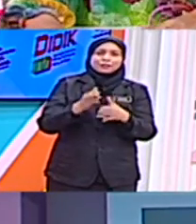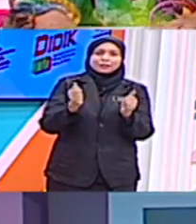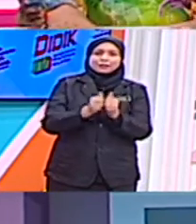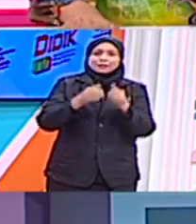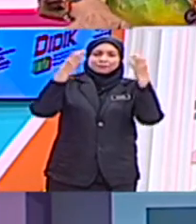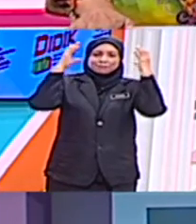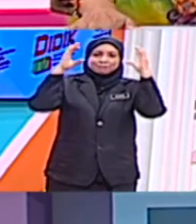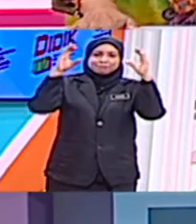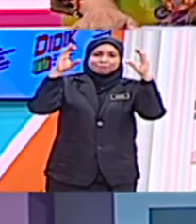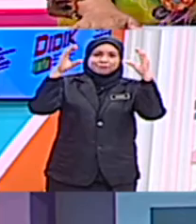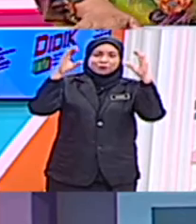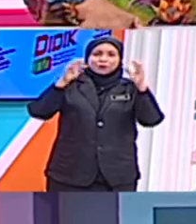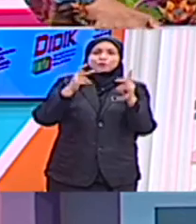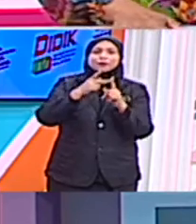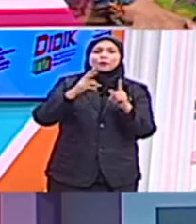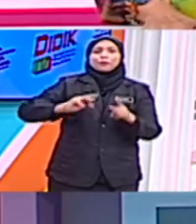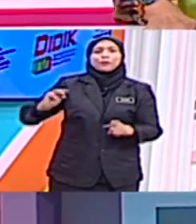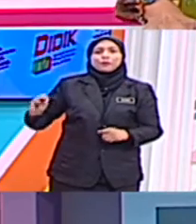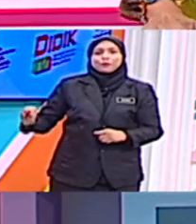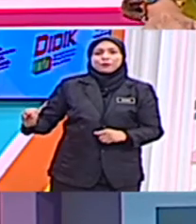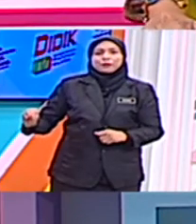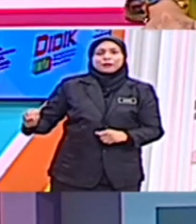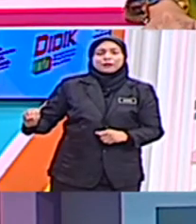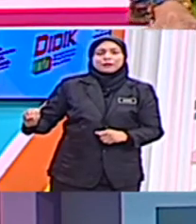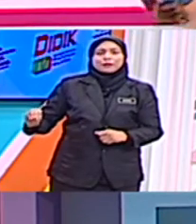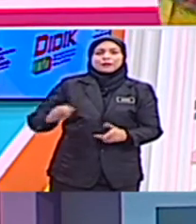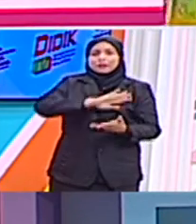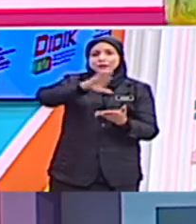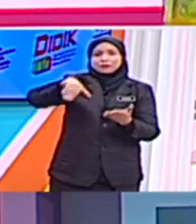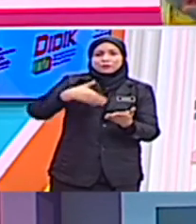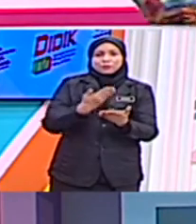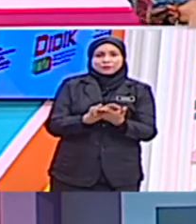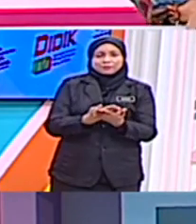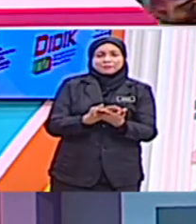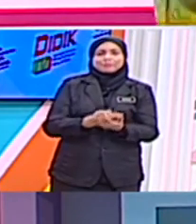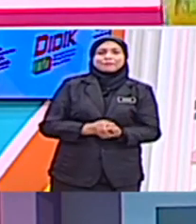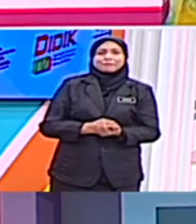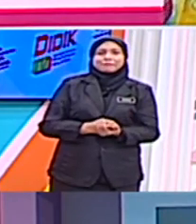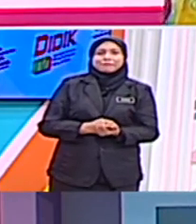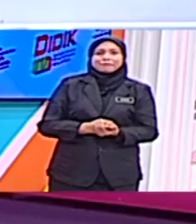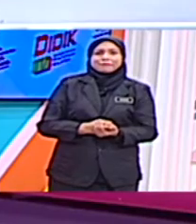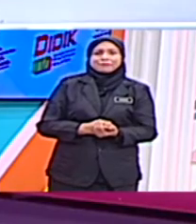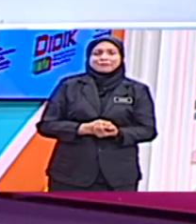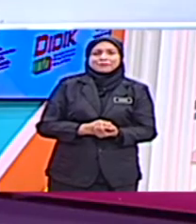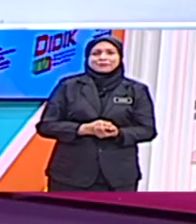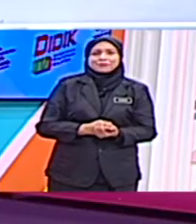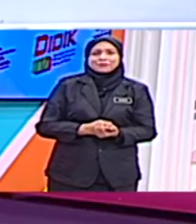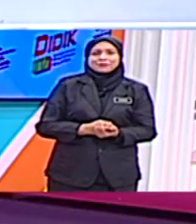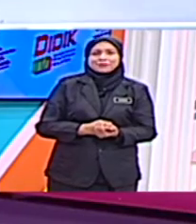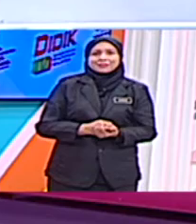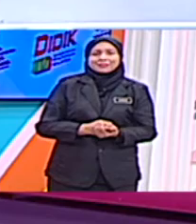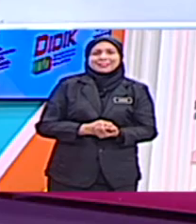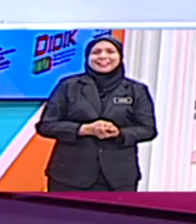maklumat yang perlu adik-adik atau murid-murid ni tahu tentang penjagaan anggota seksual. Ya, penting seksual. Jangan Mira. Jangan Mira. Mira mana